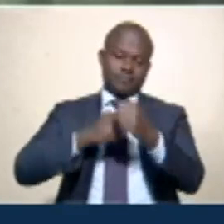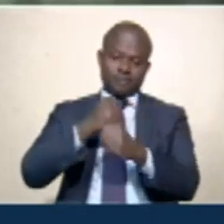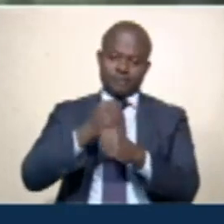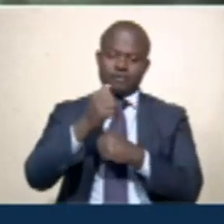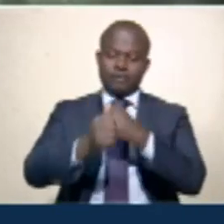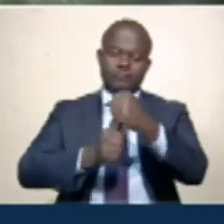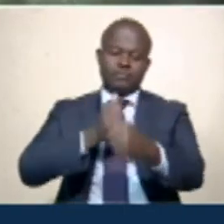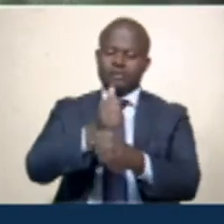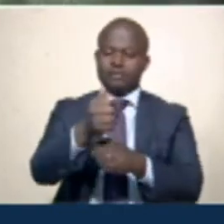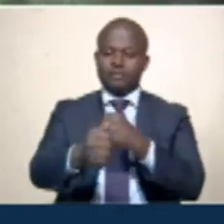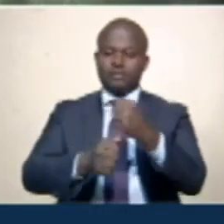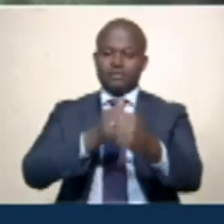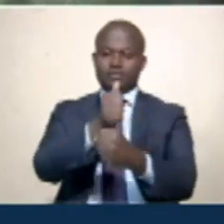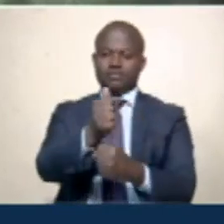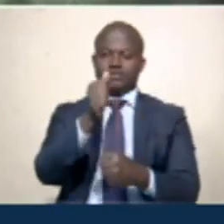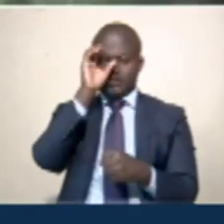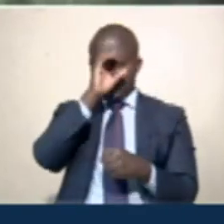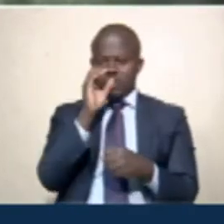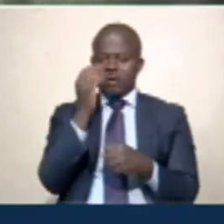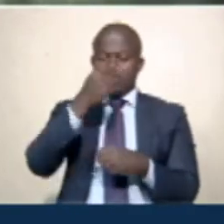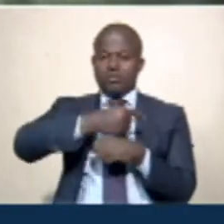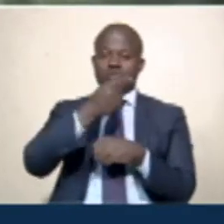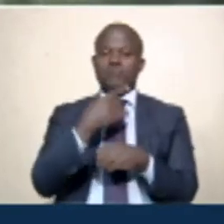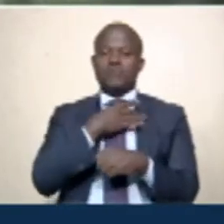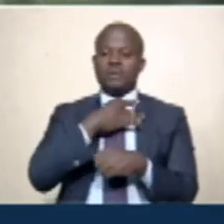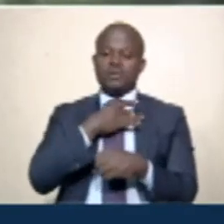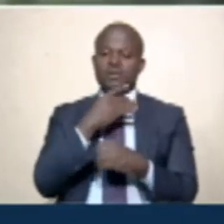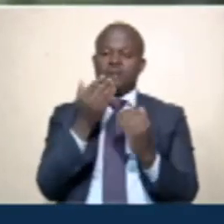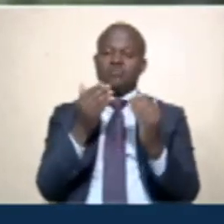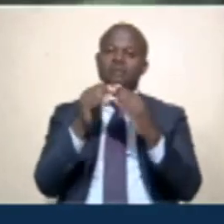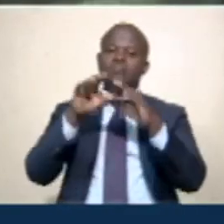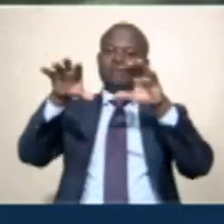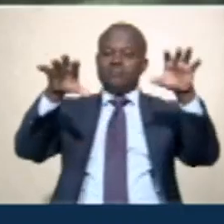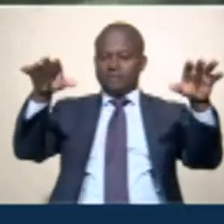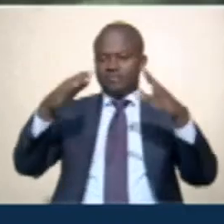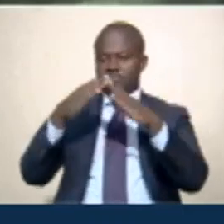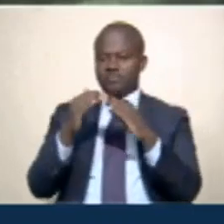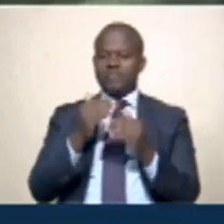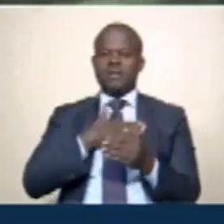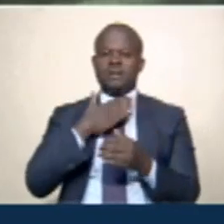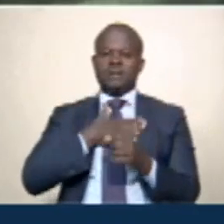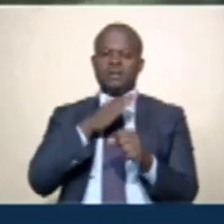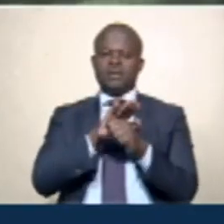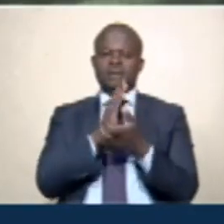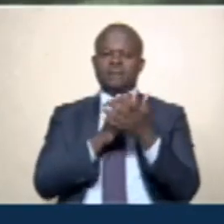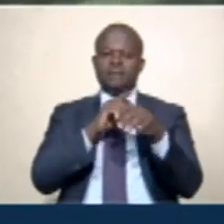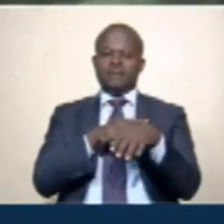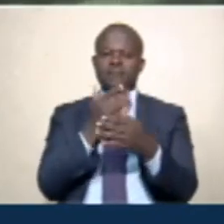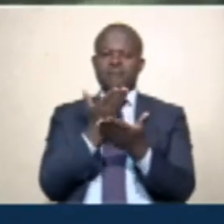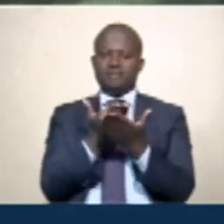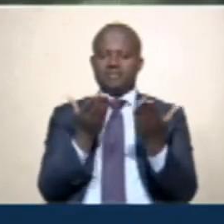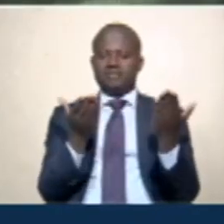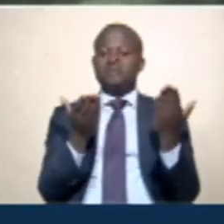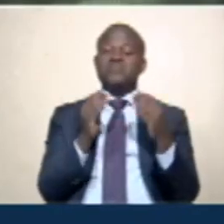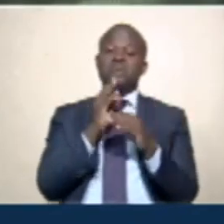muri iminsi ijana, dushaka umunsi umwe tugasura bari abakecuru mu mpinga nzima zitandukanye. Biranabashimisha cyane rwose, hari ubwo bagiye badusaba ati